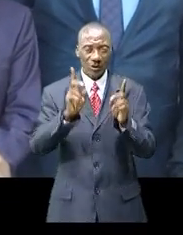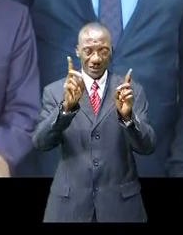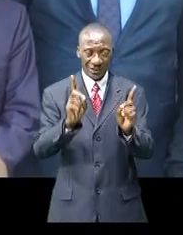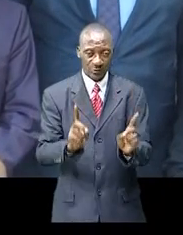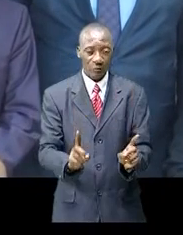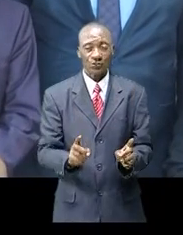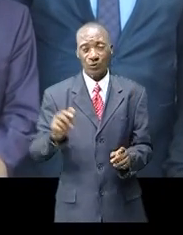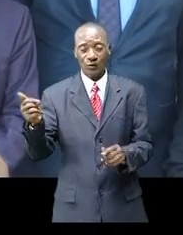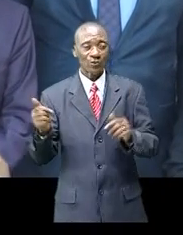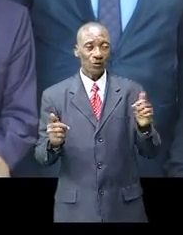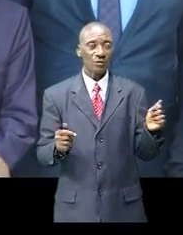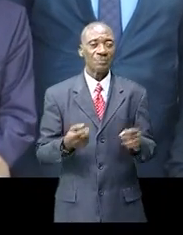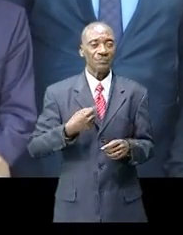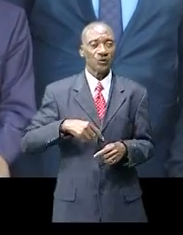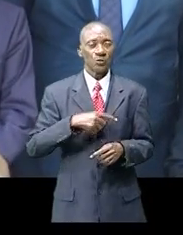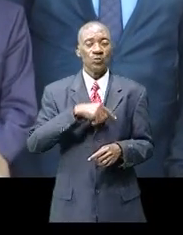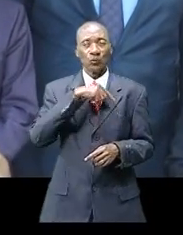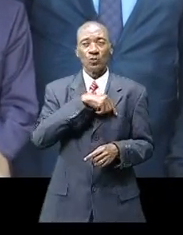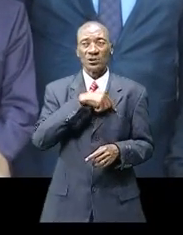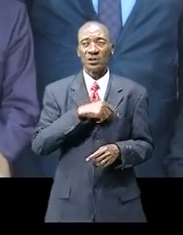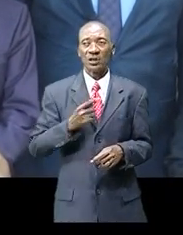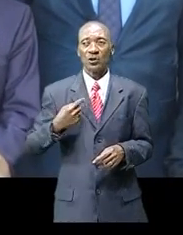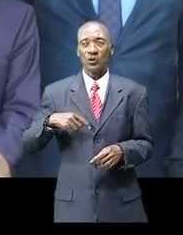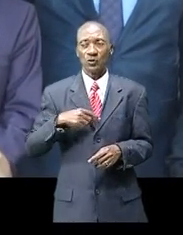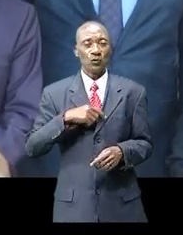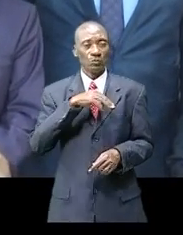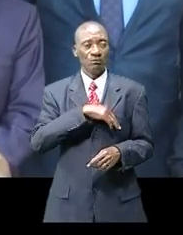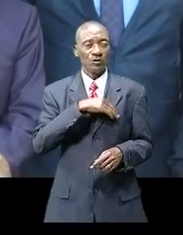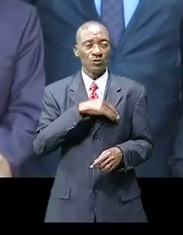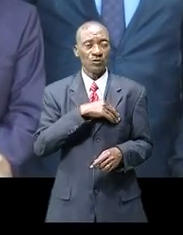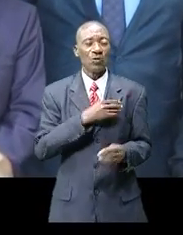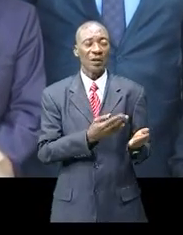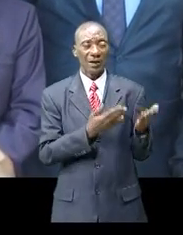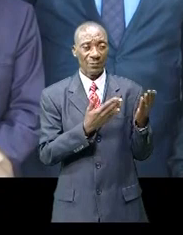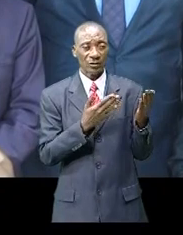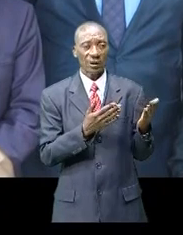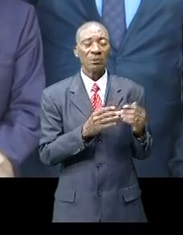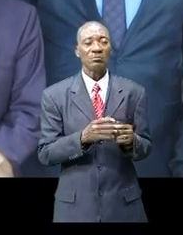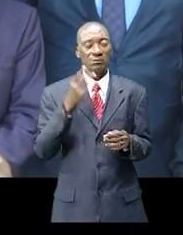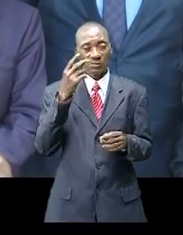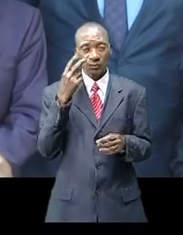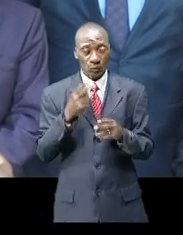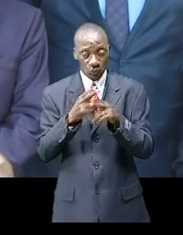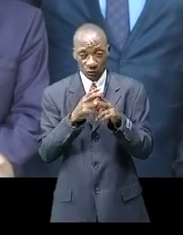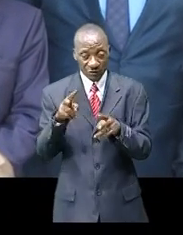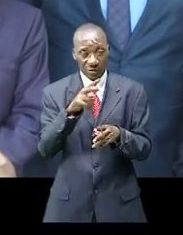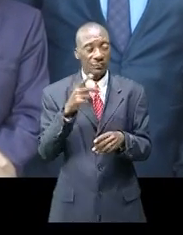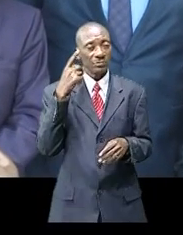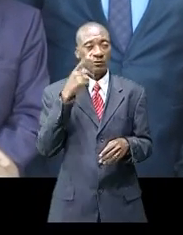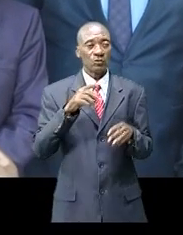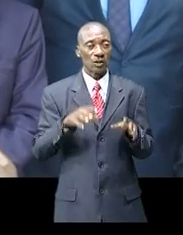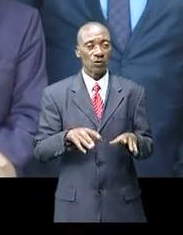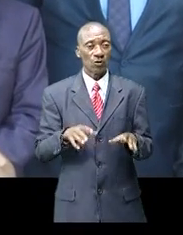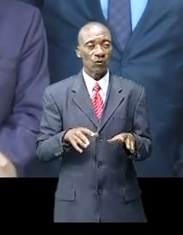sommes conscients que nous avons une mission particulièrement importante de veiller à ce que la République démocratique du Congo